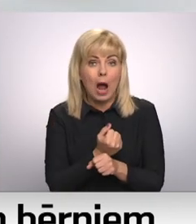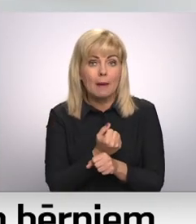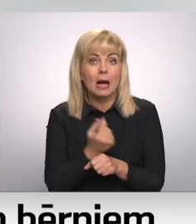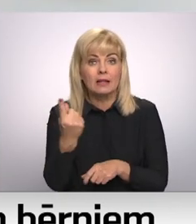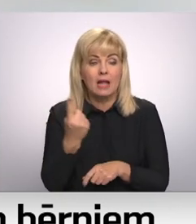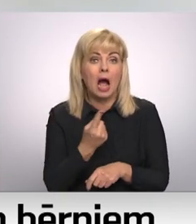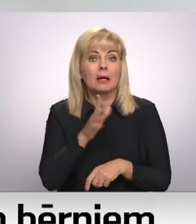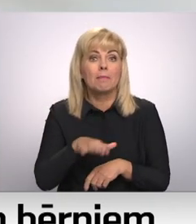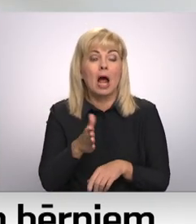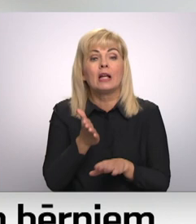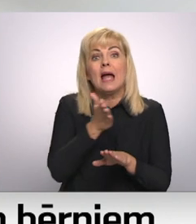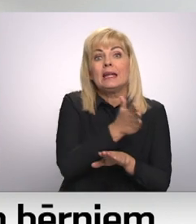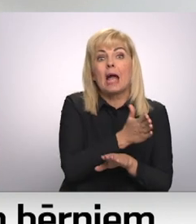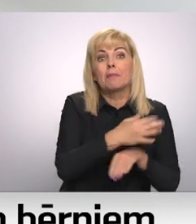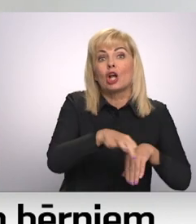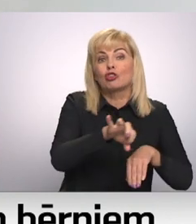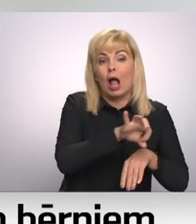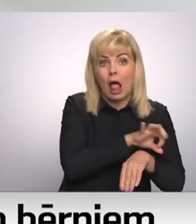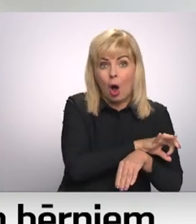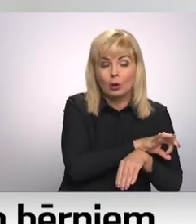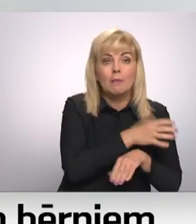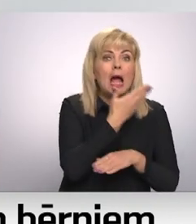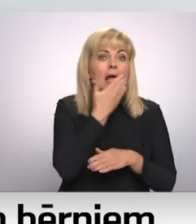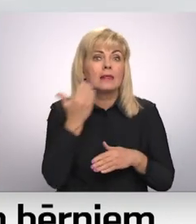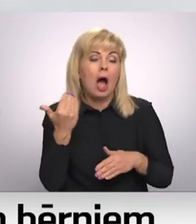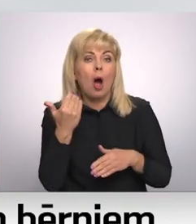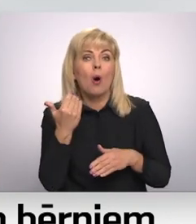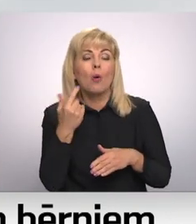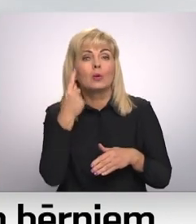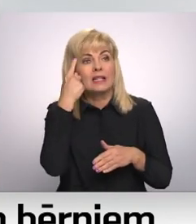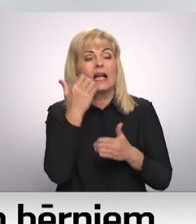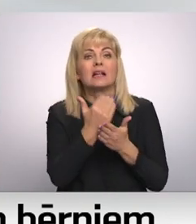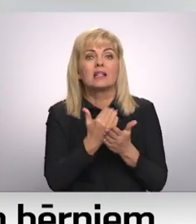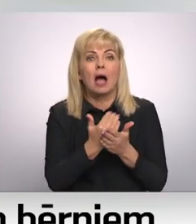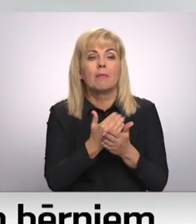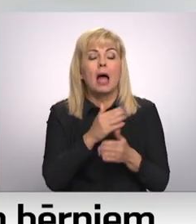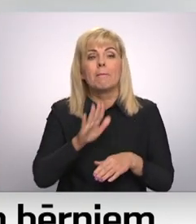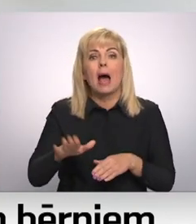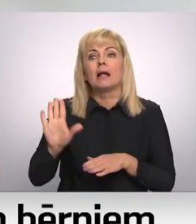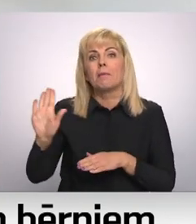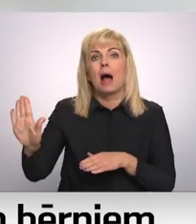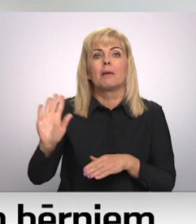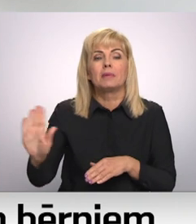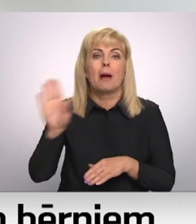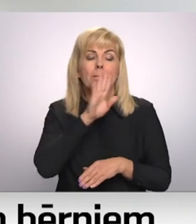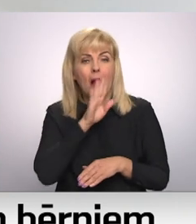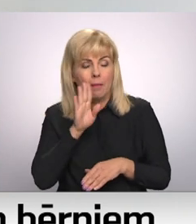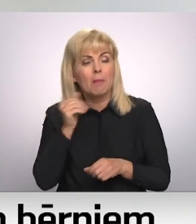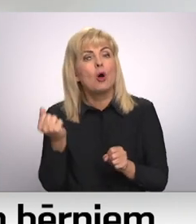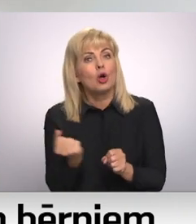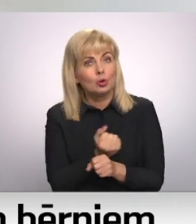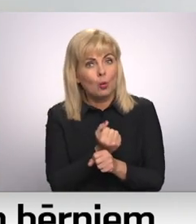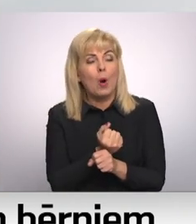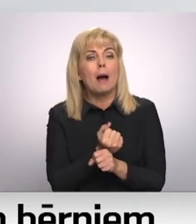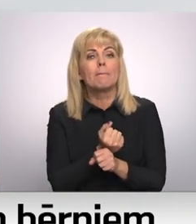ar bērniem no iepriekšējām laulībām. Ka nav tāds standards, ka tikai bērni paliek ar mammām. Ja, bet ir tomēr arī daudz,